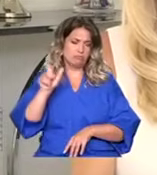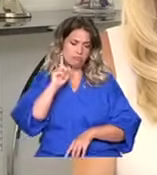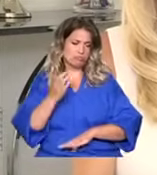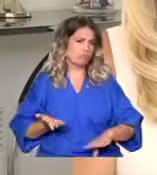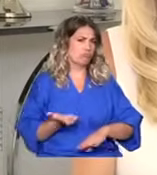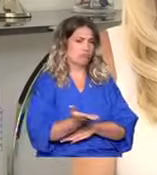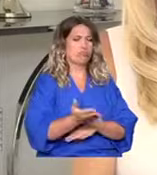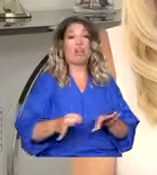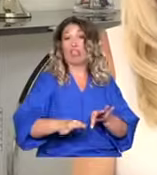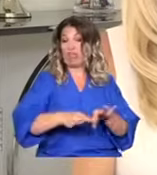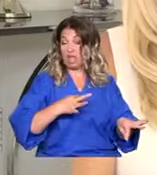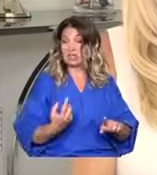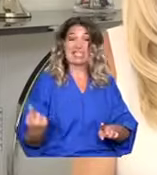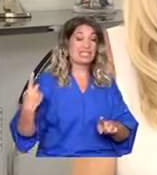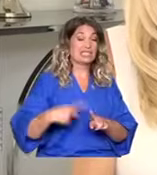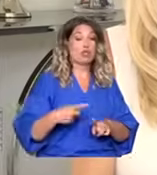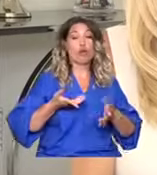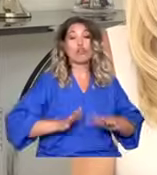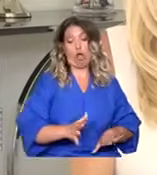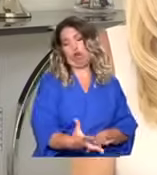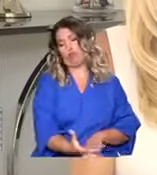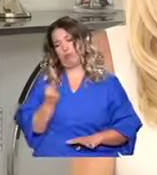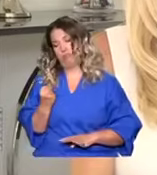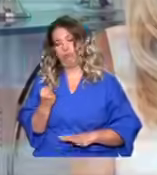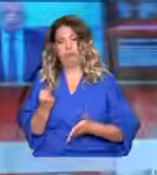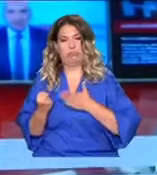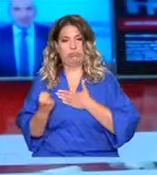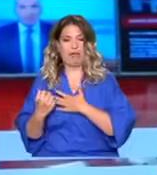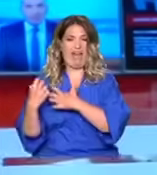και της αποκλειστικής επιμέλειας της 9χρονης κόρης τους.